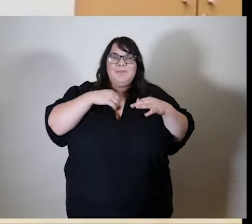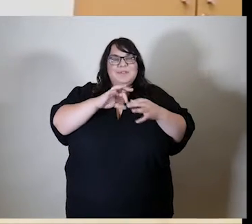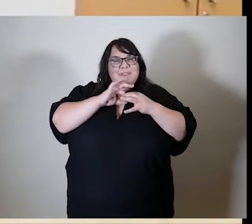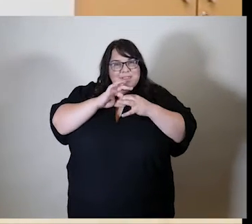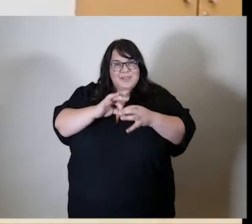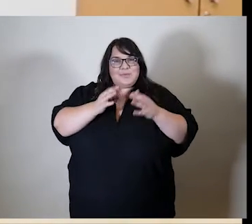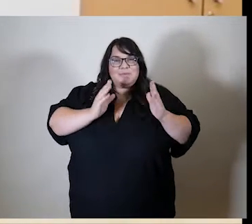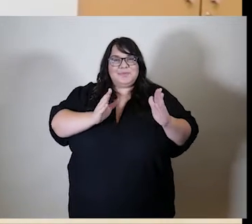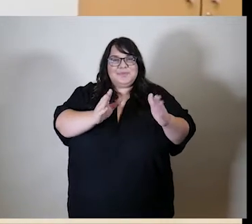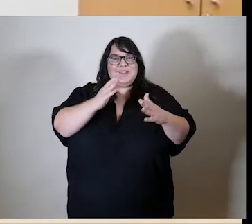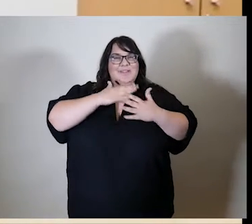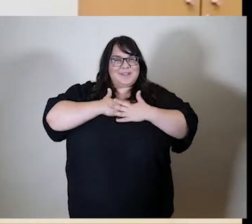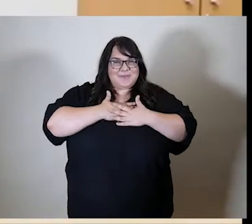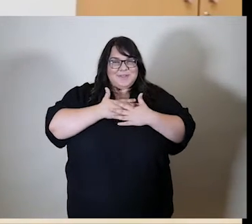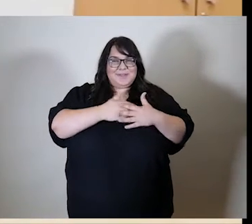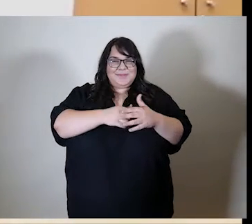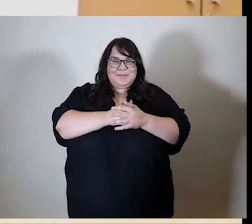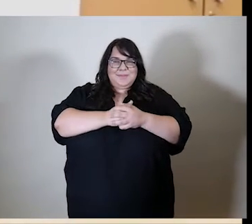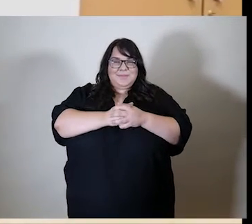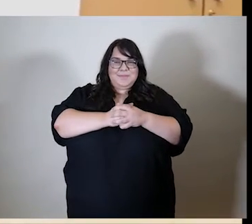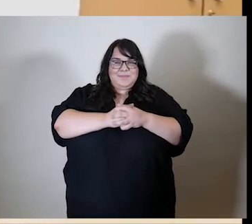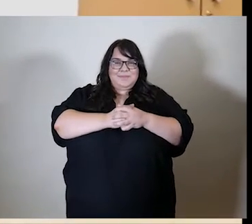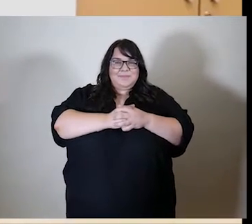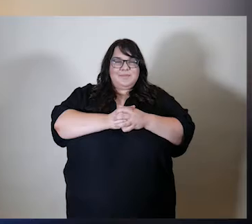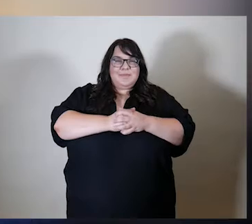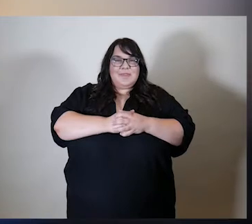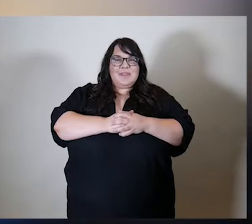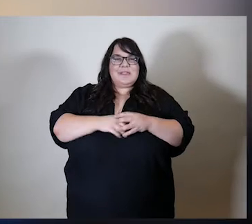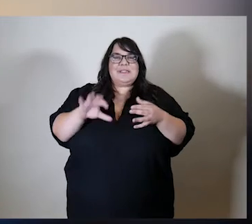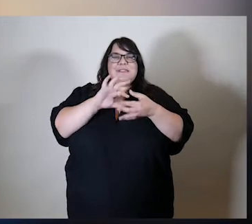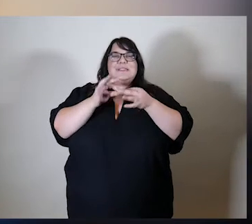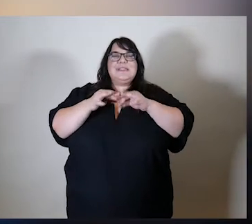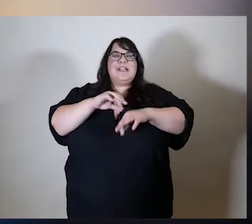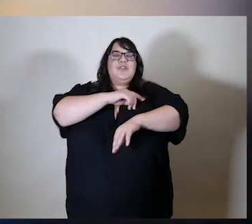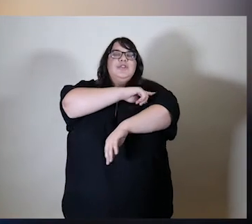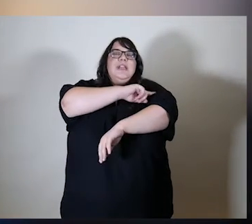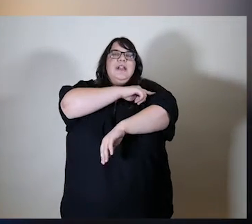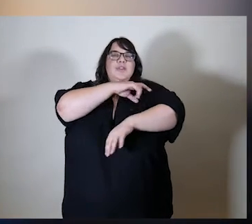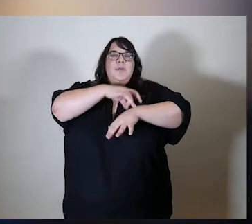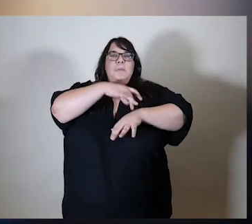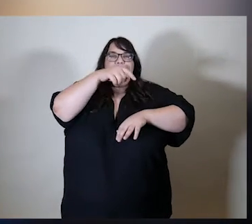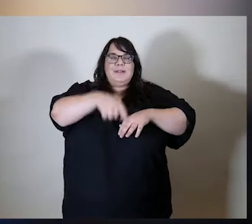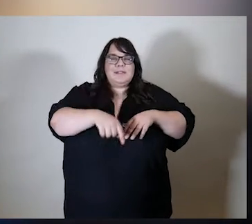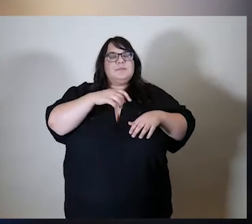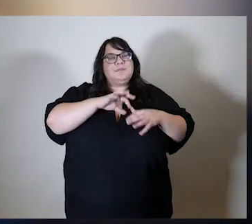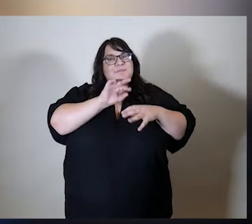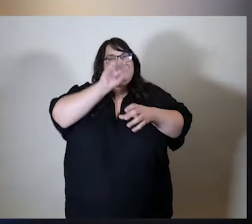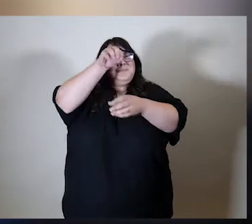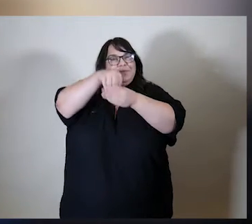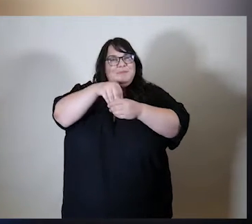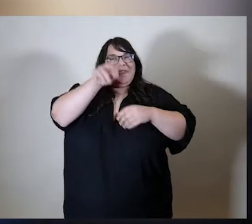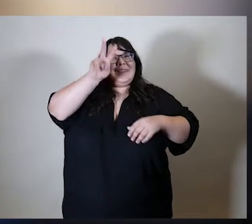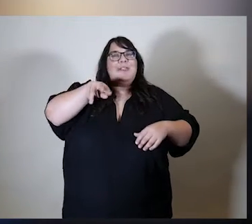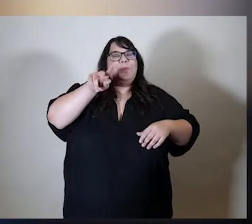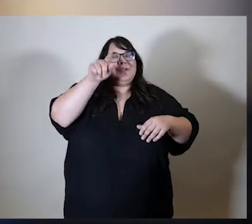Εμείς θα συνεχίσουμε προς αυτή την κατεύθυνση να εργαζόμαστε. Σας ευχαριστώ. Το Διοικητικό Συμβούλιο του Διοικητικού Συλλόγου Πατρών χαιρετίζει